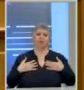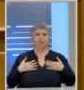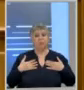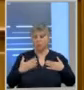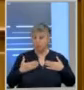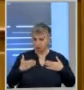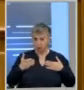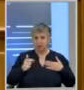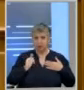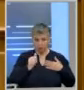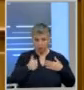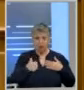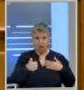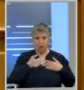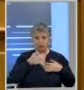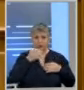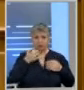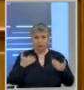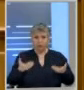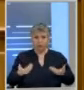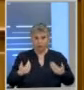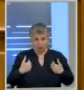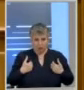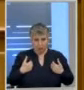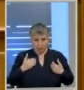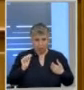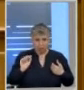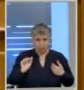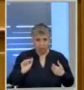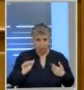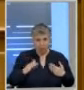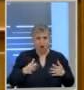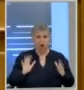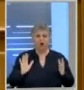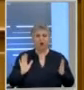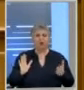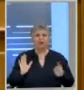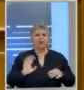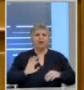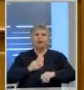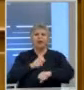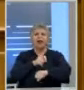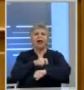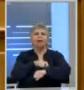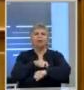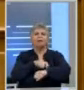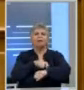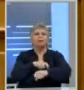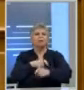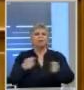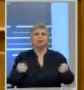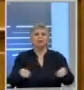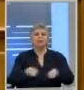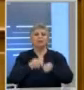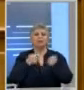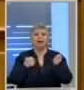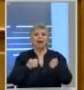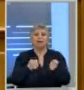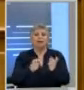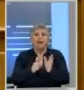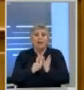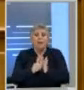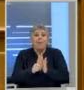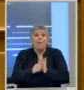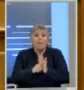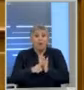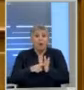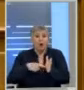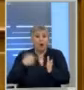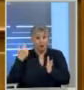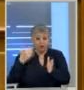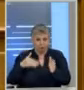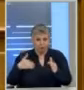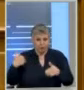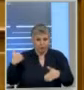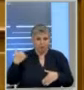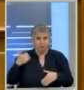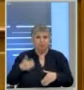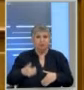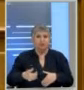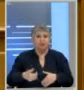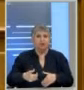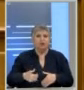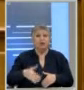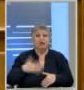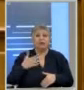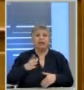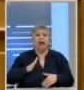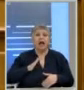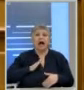σήμερα έρχεστε να φορολογήσετε για πρώτη φορά συμπολίτες μας οι οποίοι βγάζουν